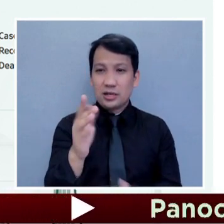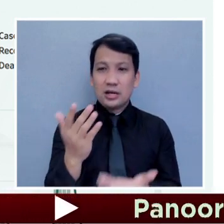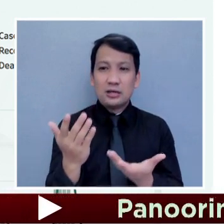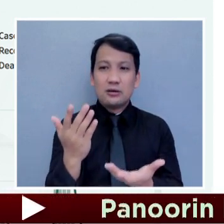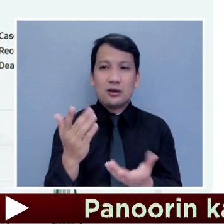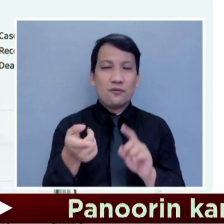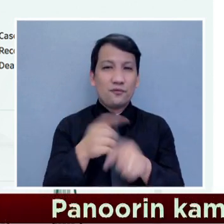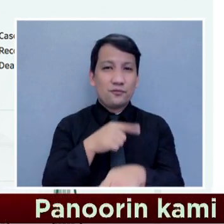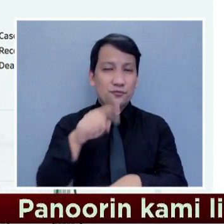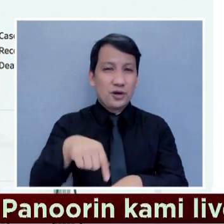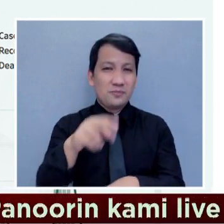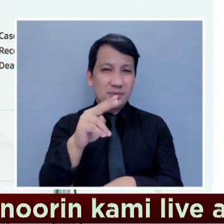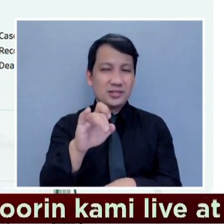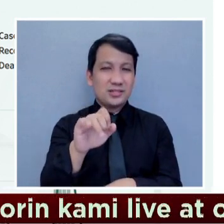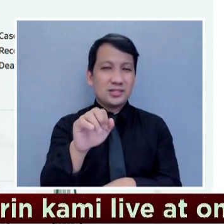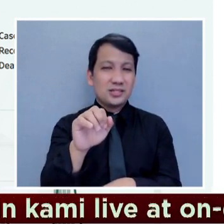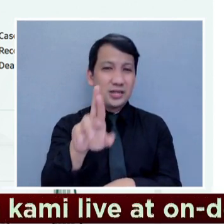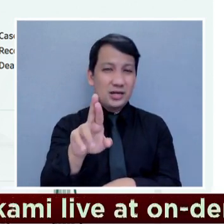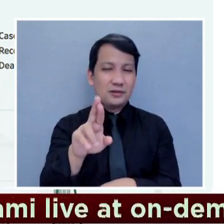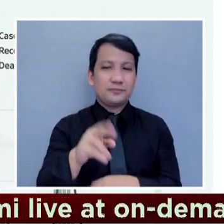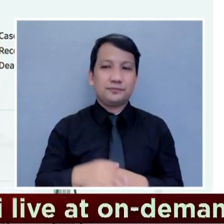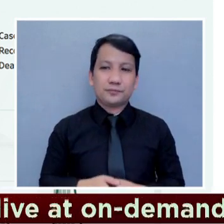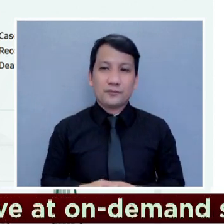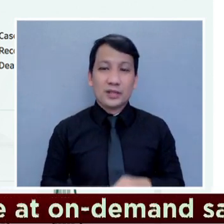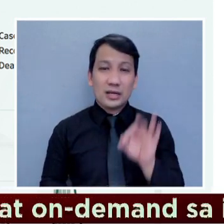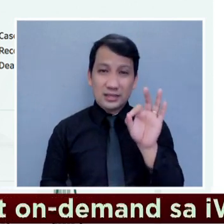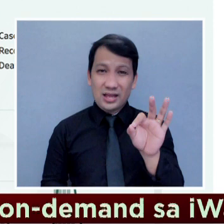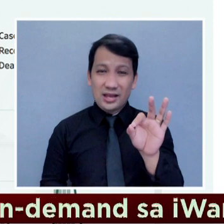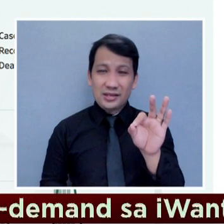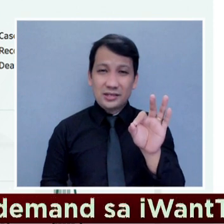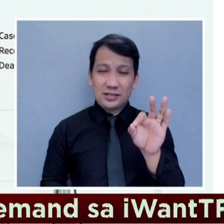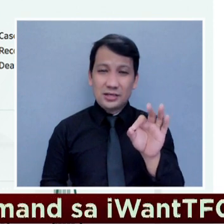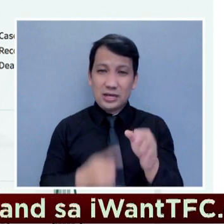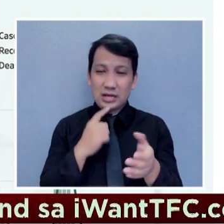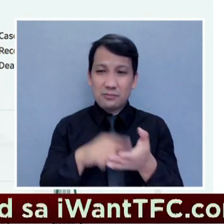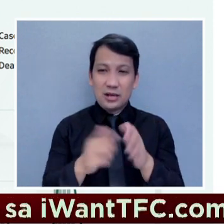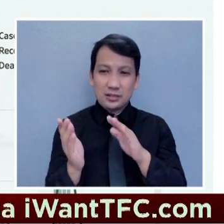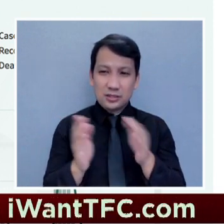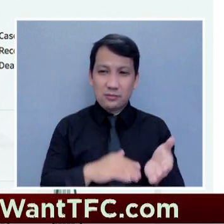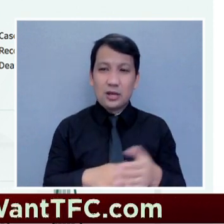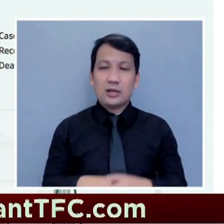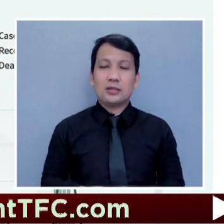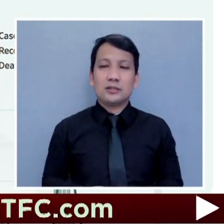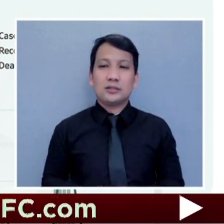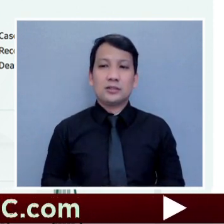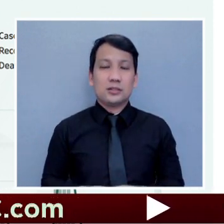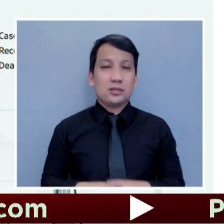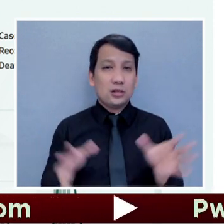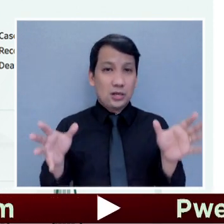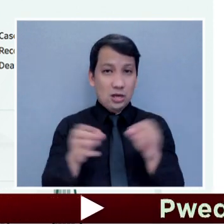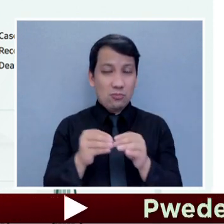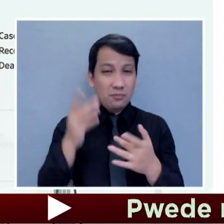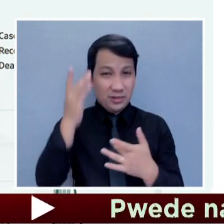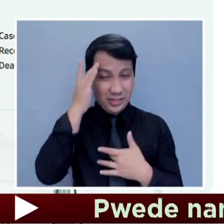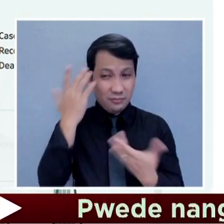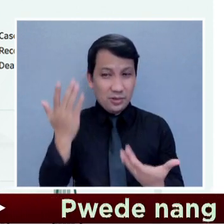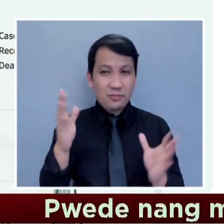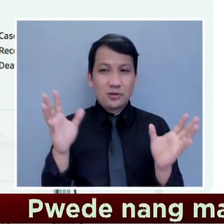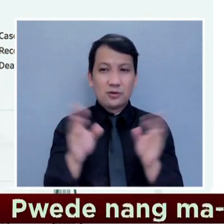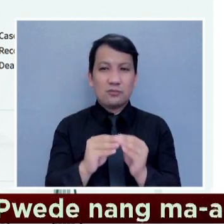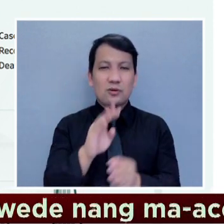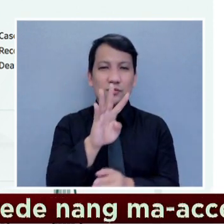mula sa National Capital Region. Siyam ang naiulat na namatay, habang ang active cases ay umabot na sa